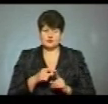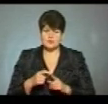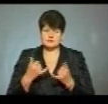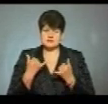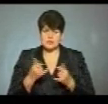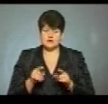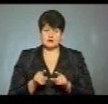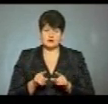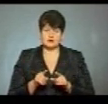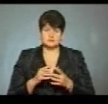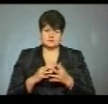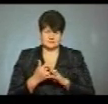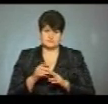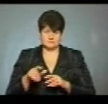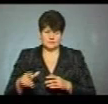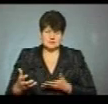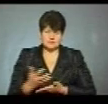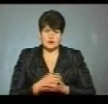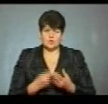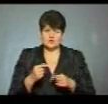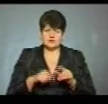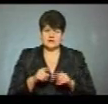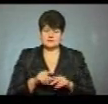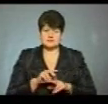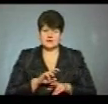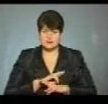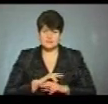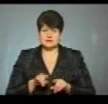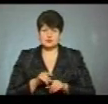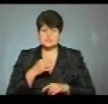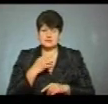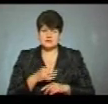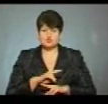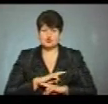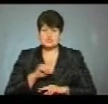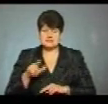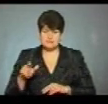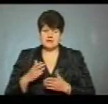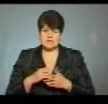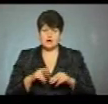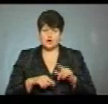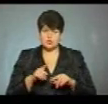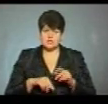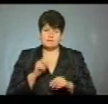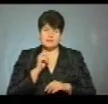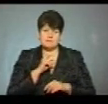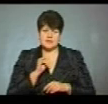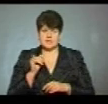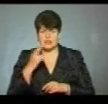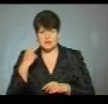зараз односельці збирають гроші рідним загиблих. Також він сказав, що загиблі – родичі, племінник і